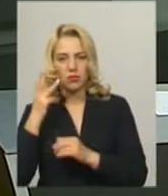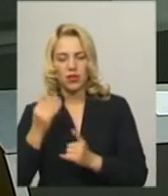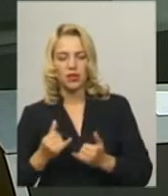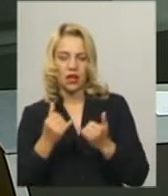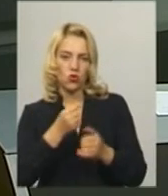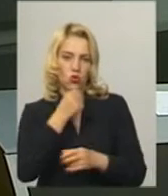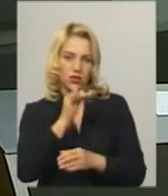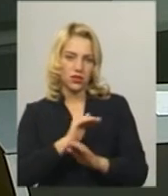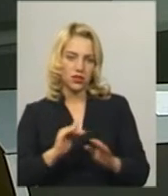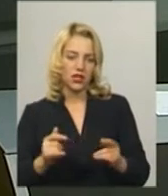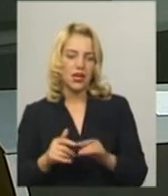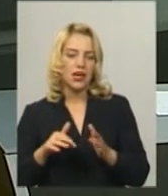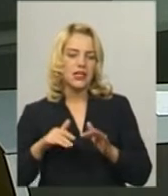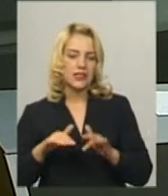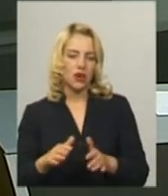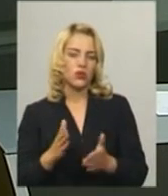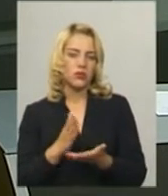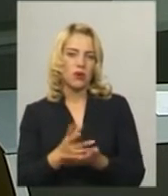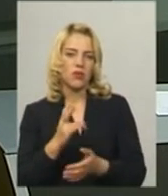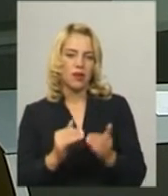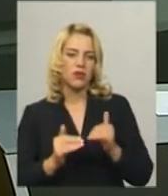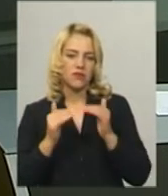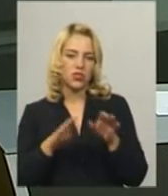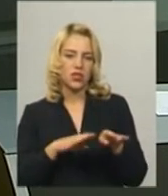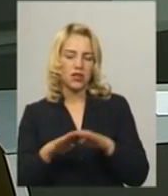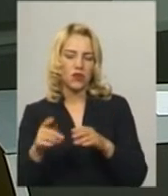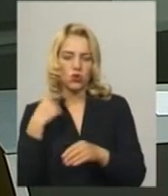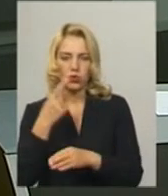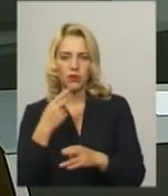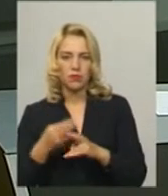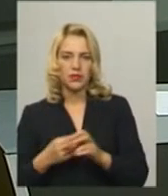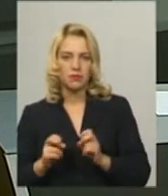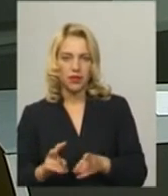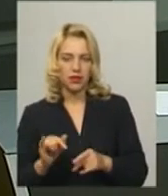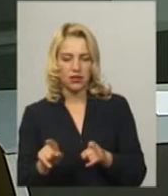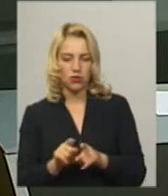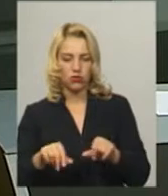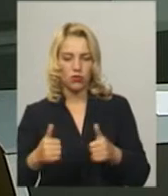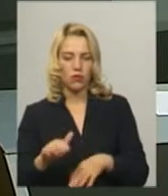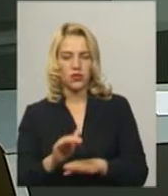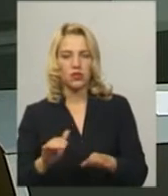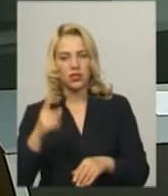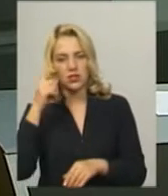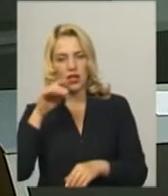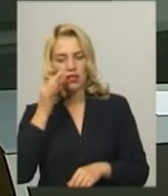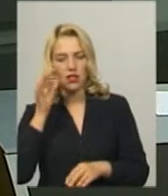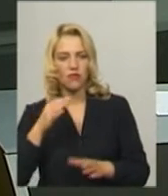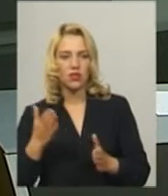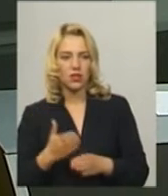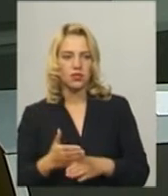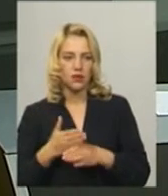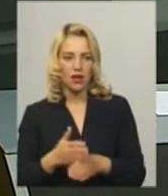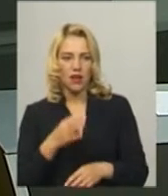та дітей. Заходи спрямовані на підвищення рівня особистої безпеки, а також формування у дітей знань та навичок, які